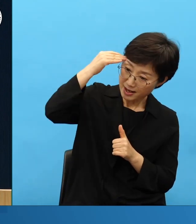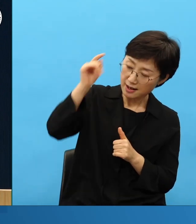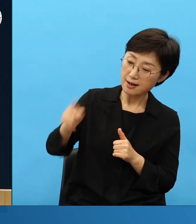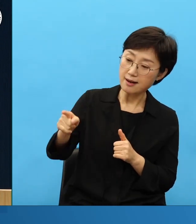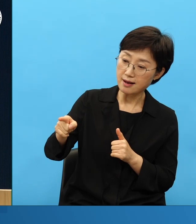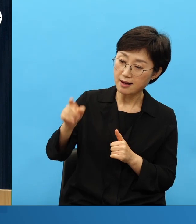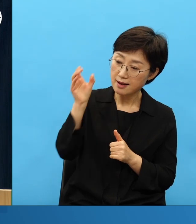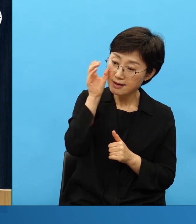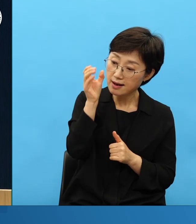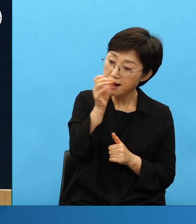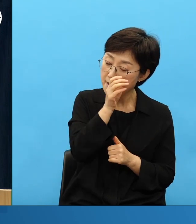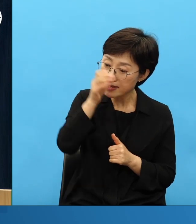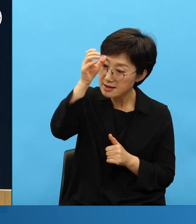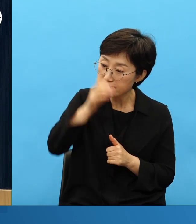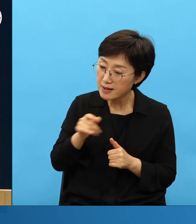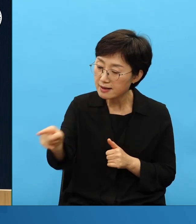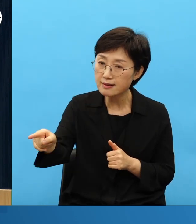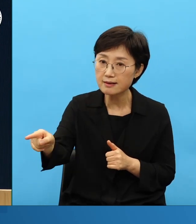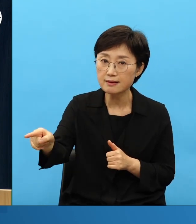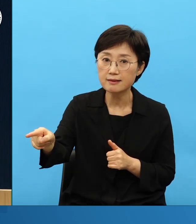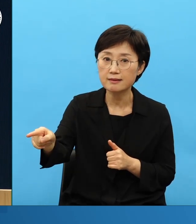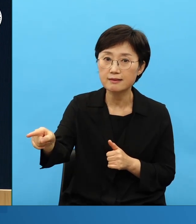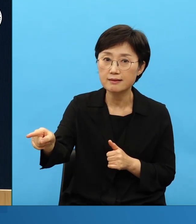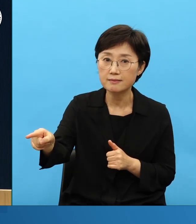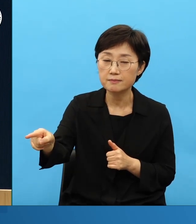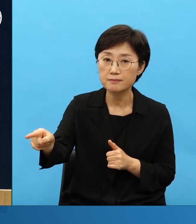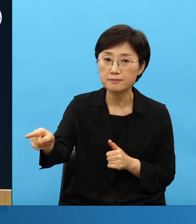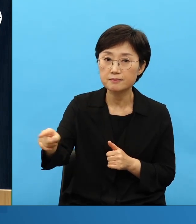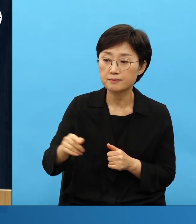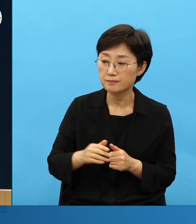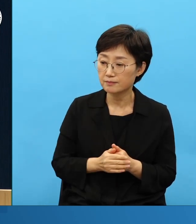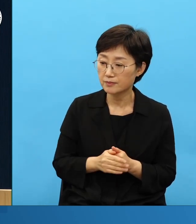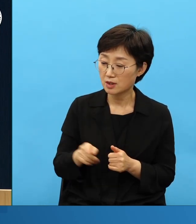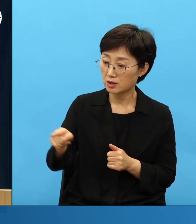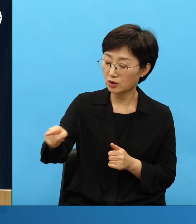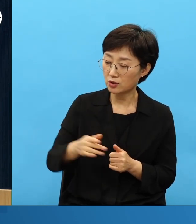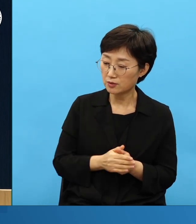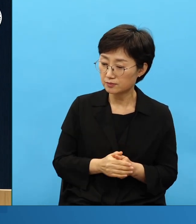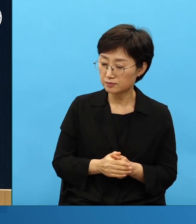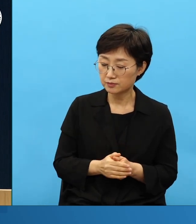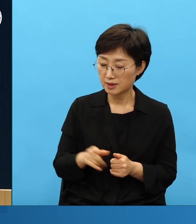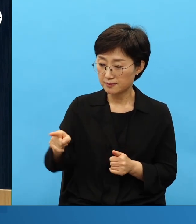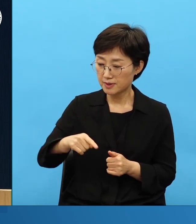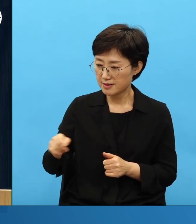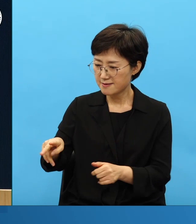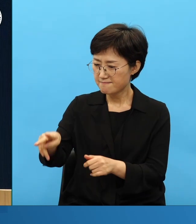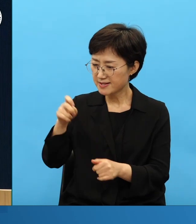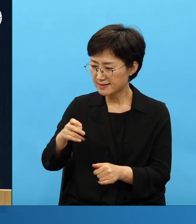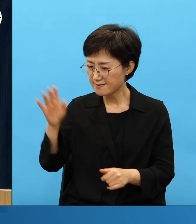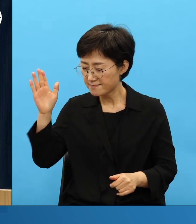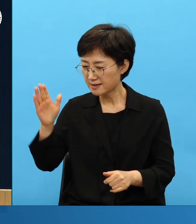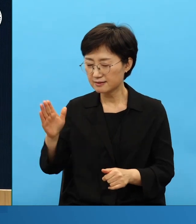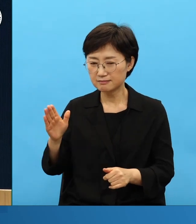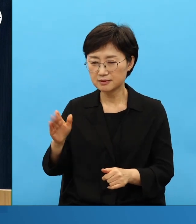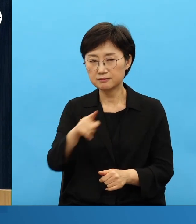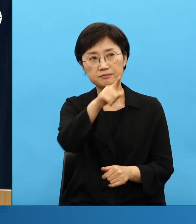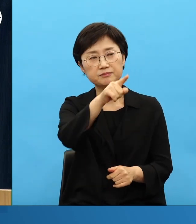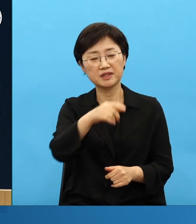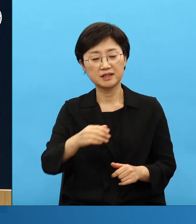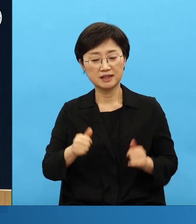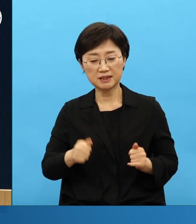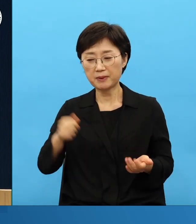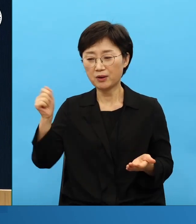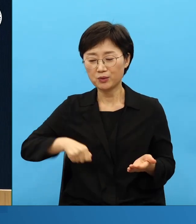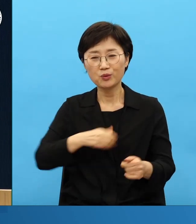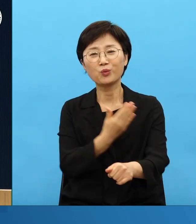to 이 challenge my 말입니다. position and challenge my property? 그러고는 본 재판은 가야바에게 넘기죠. And then the one who